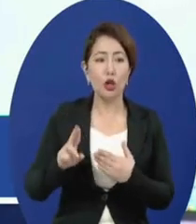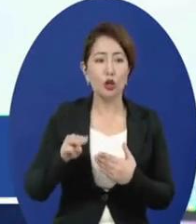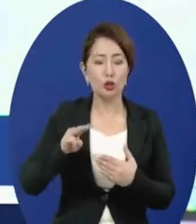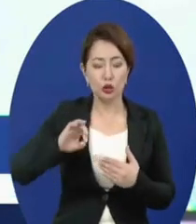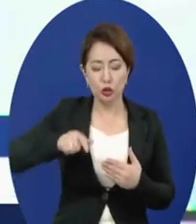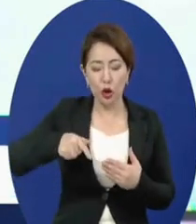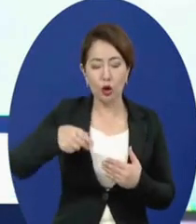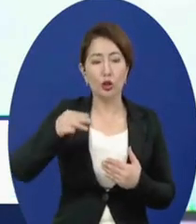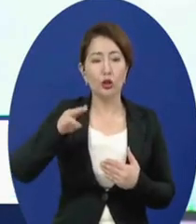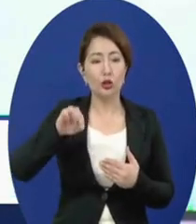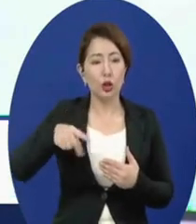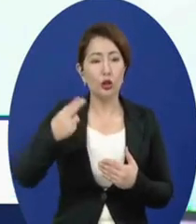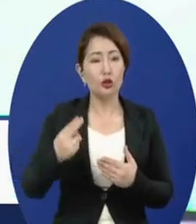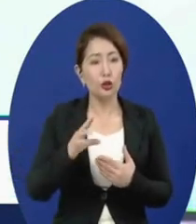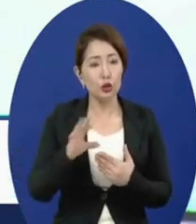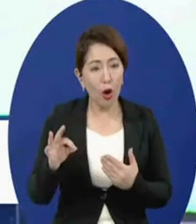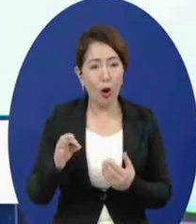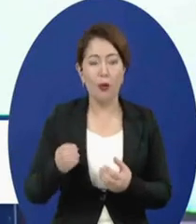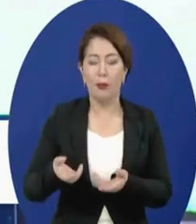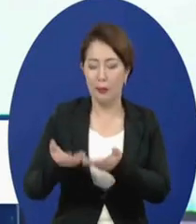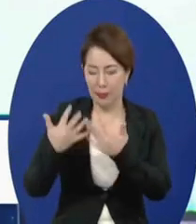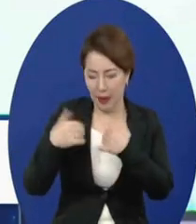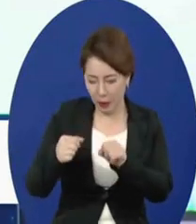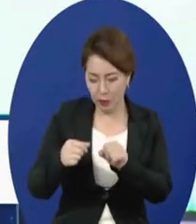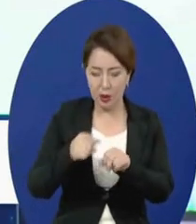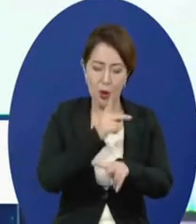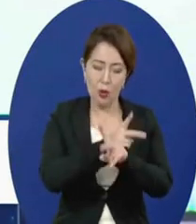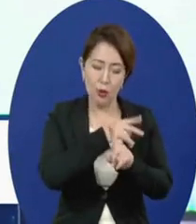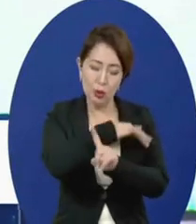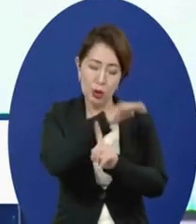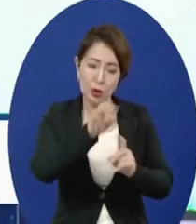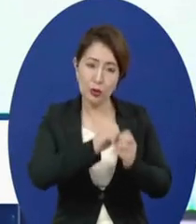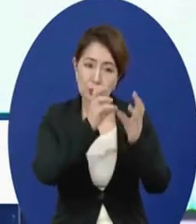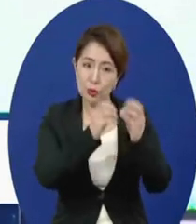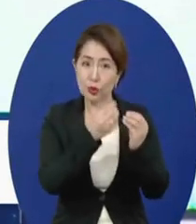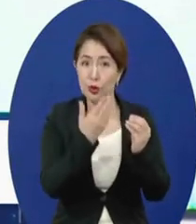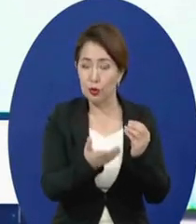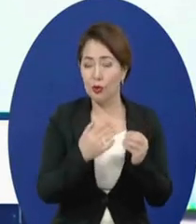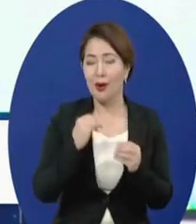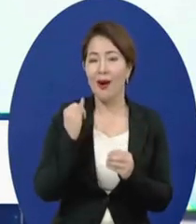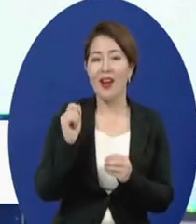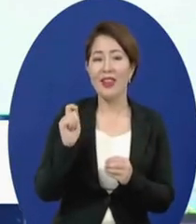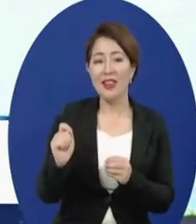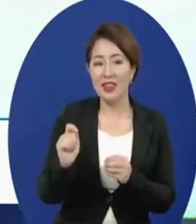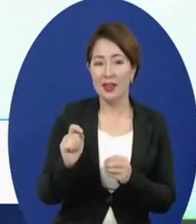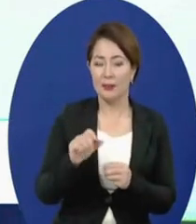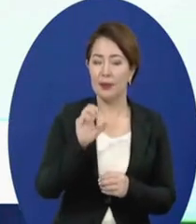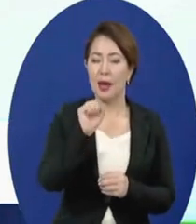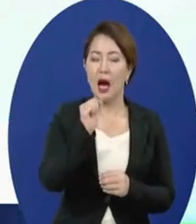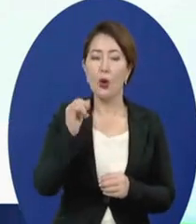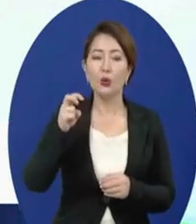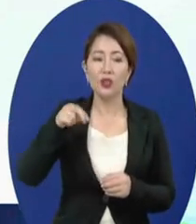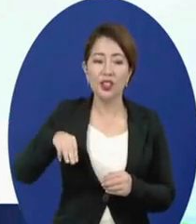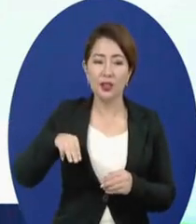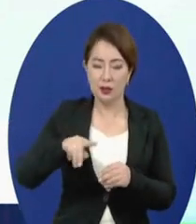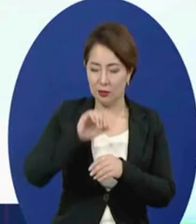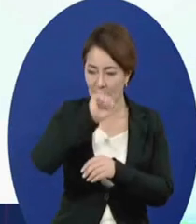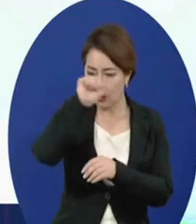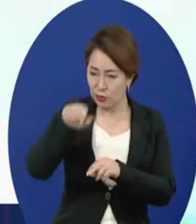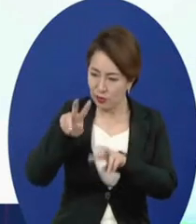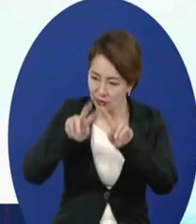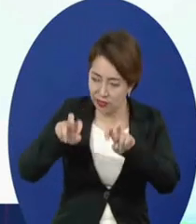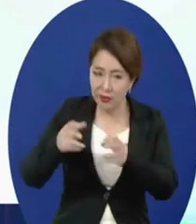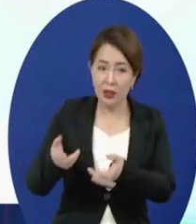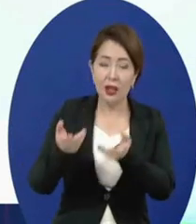одоо cert төвийг байгуулах, хууль эрх зүйн орчныг бүрдүүлэх, за IT-ийн аудиттэй асуудлыг бид нар төвшүүлж тавьж байгаа.